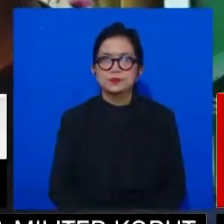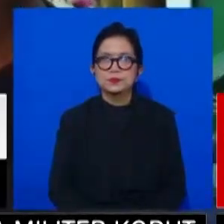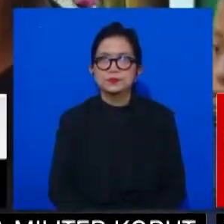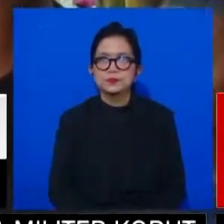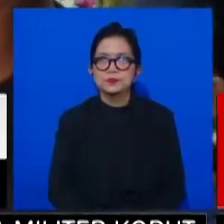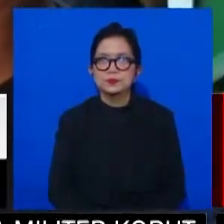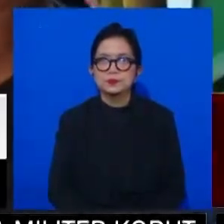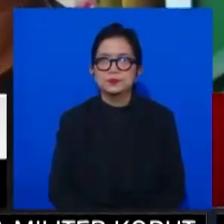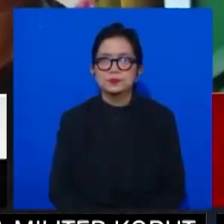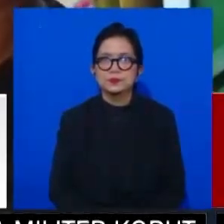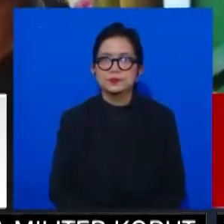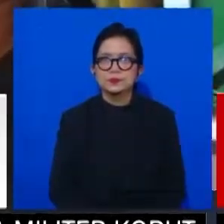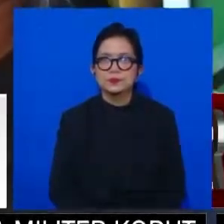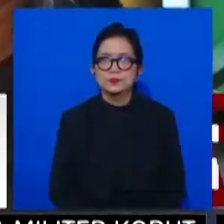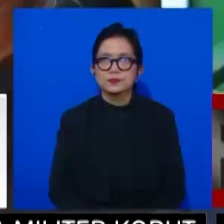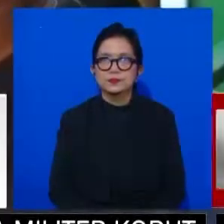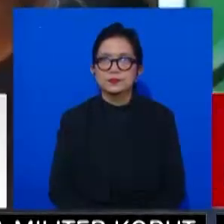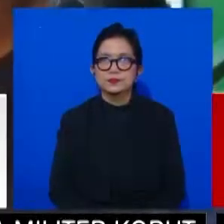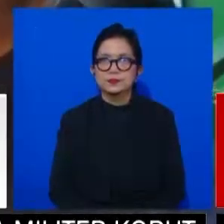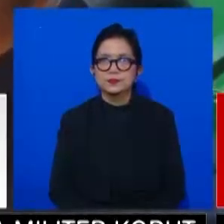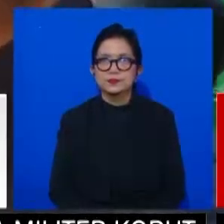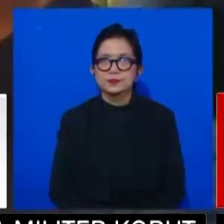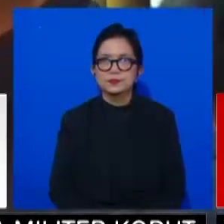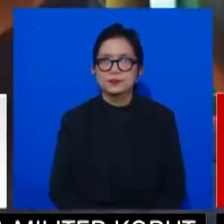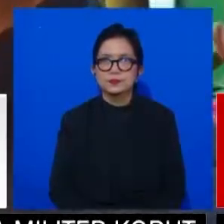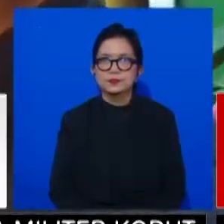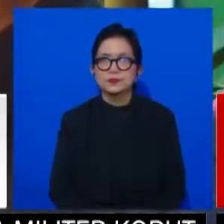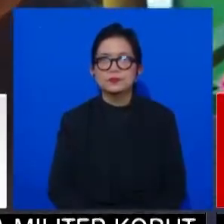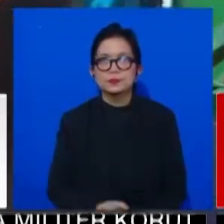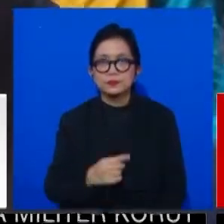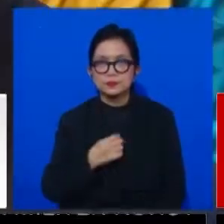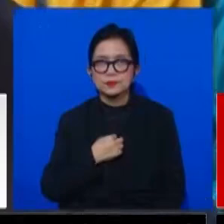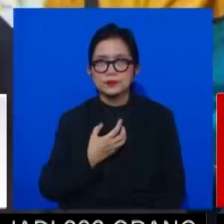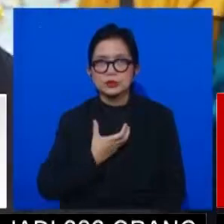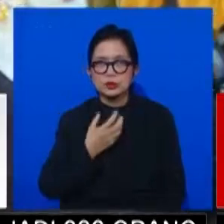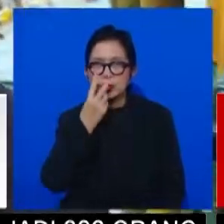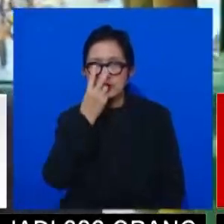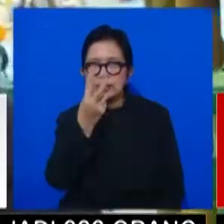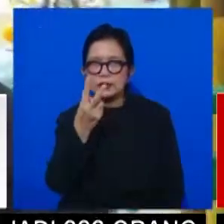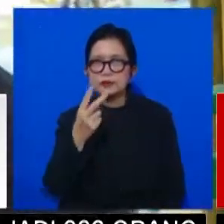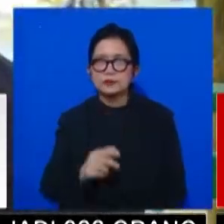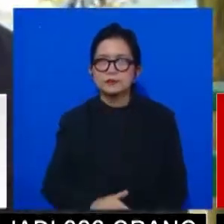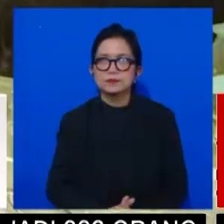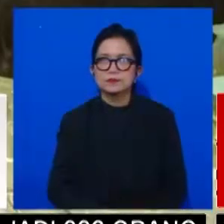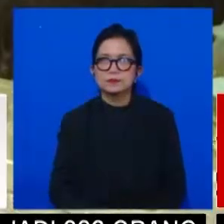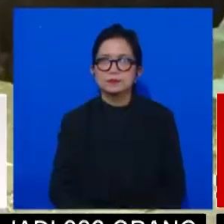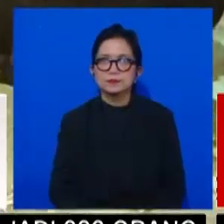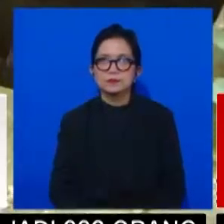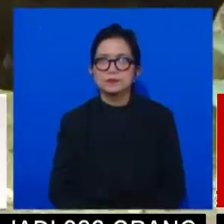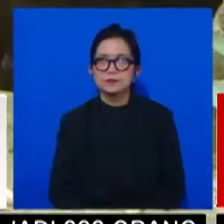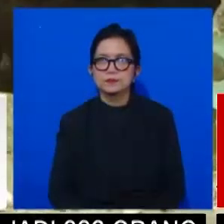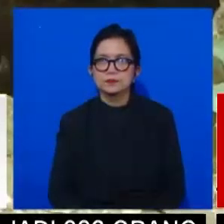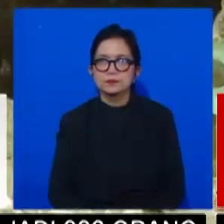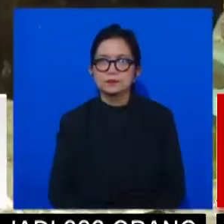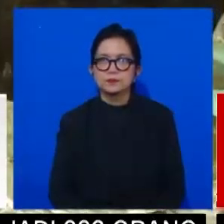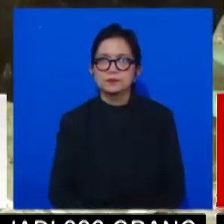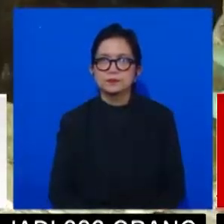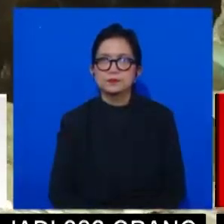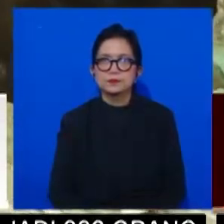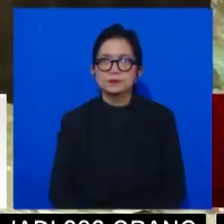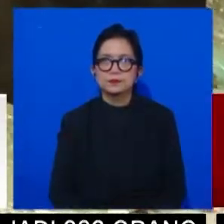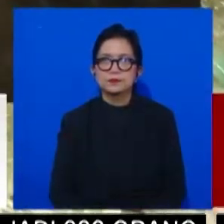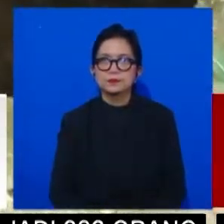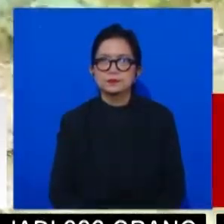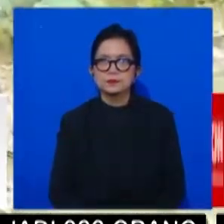sisi keamanan sih. Iya ya, anak-anak yang bermain di sini bisa lebih aman. Selain air terjun, Anda